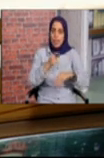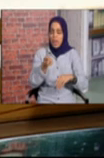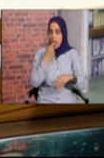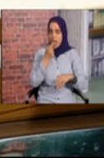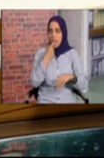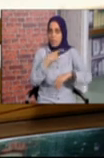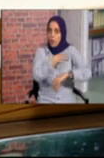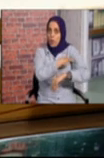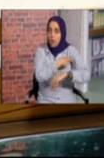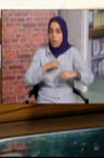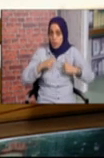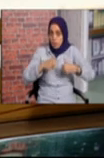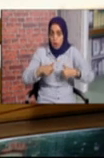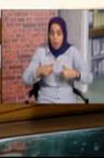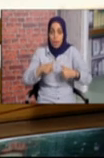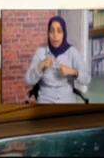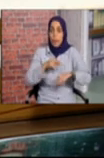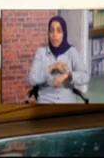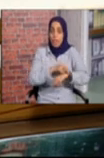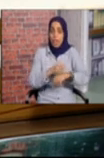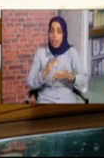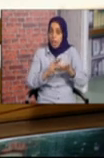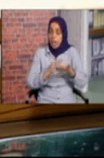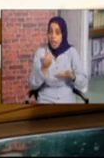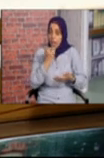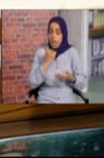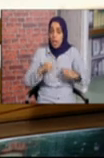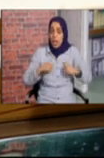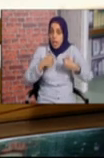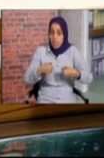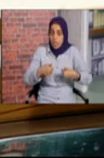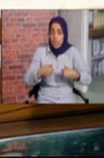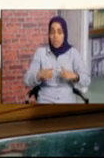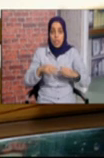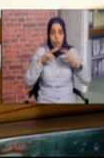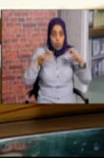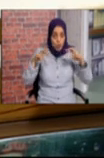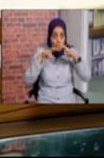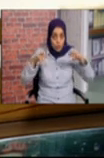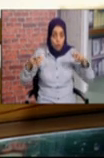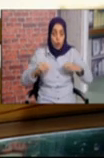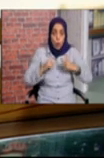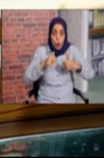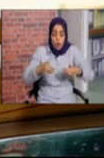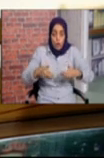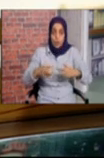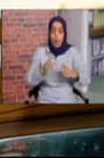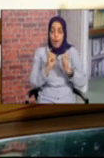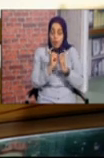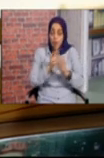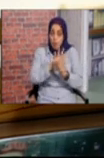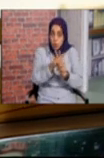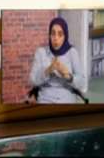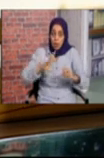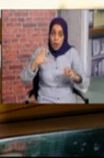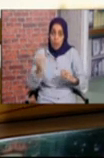والتعاطي استمرار الخدمات العلاجية لمرضى الإدمان وسط اتخاذ الإجراءات اللازمة للوقاية من فيروس كورونا.